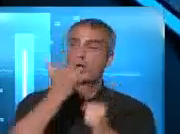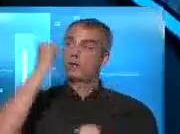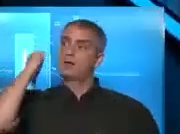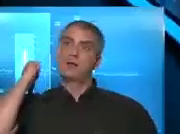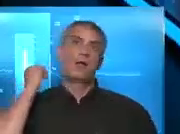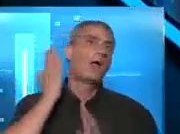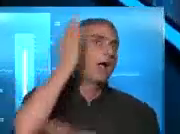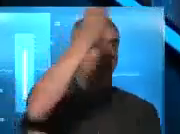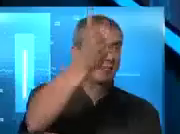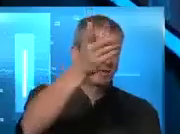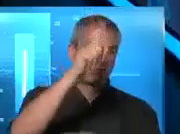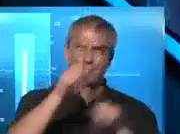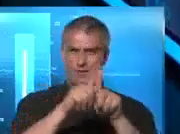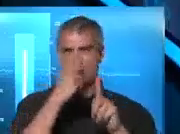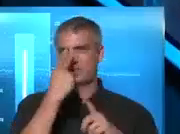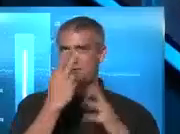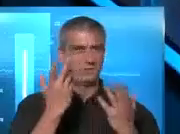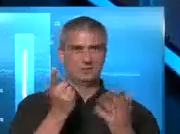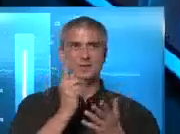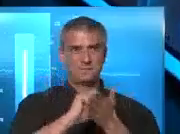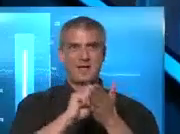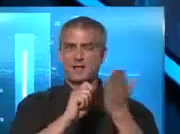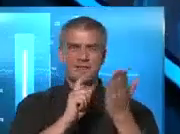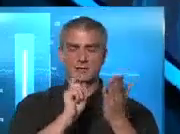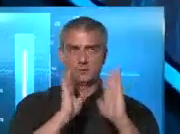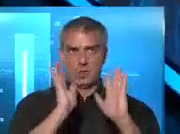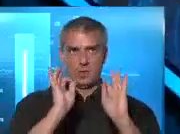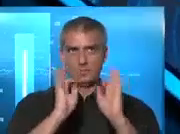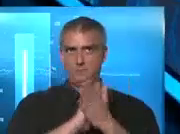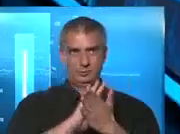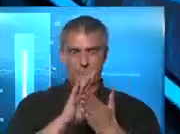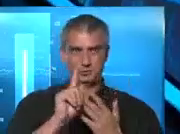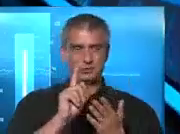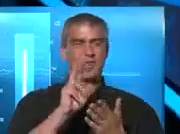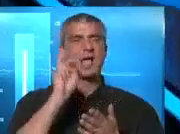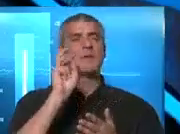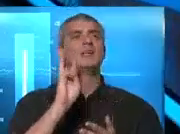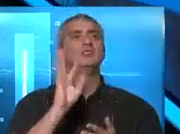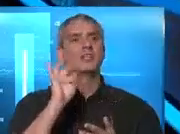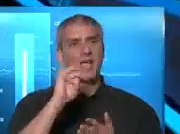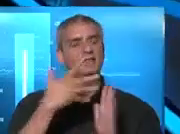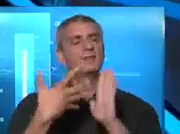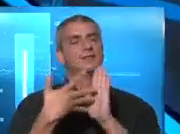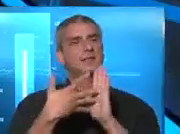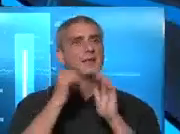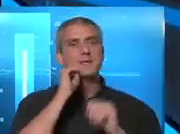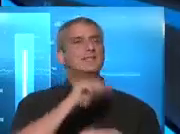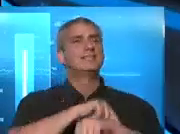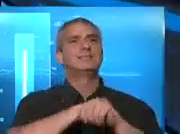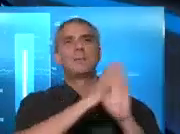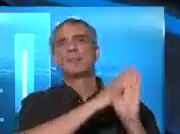לעתיד. אבל כפי שתראו מיד בכתבה הבאה, זה לא כל כך פשוט. עמיחי שטיין יצא למסע בין